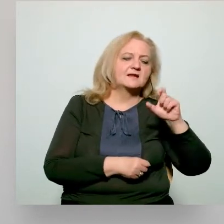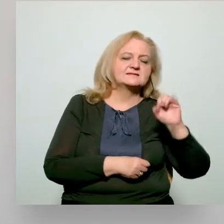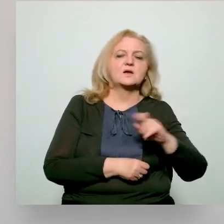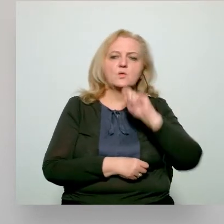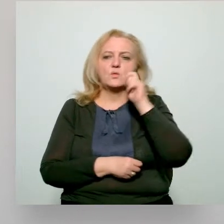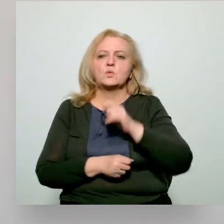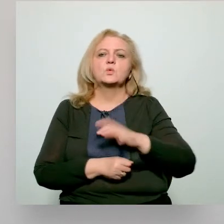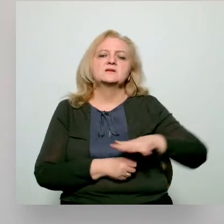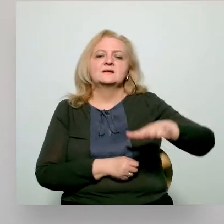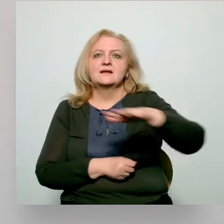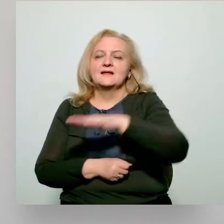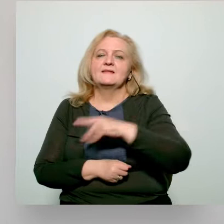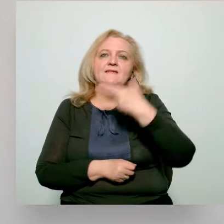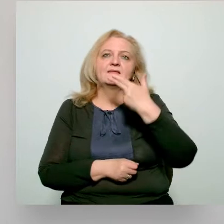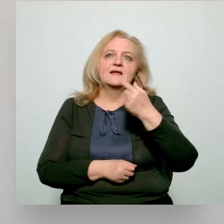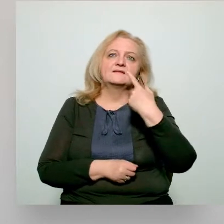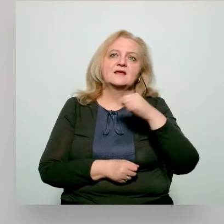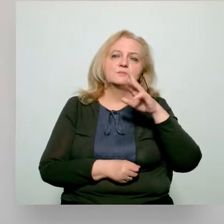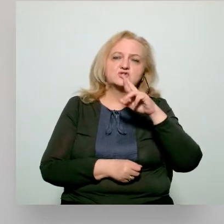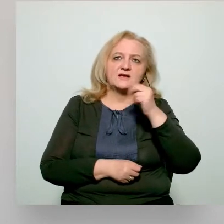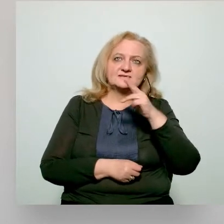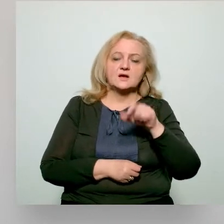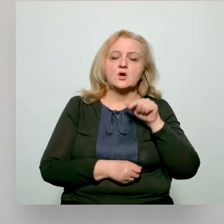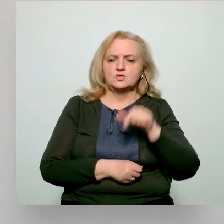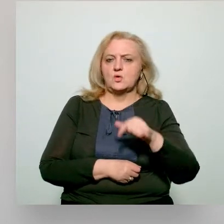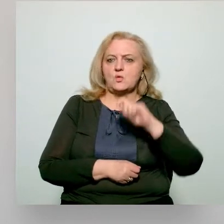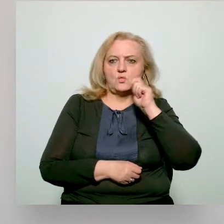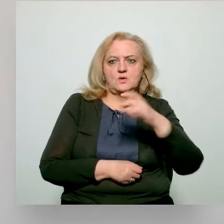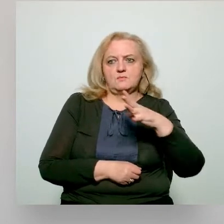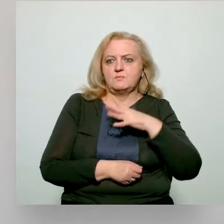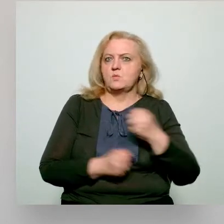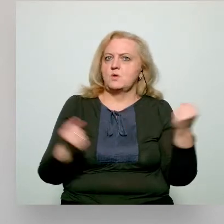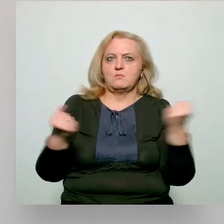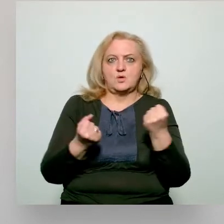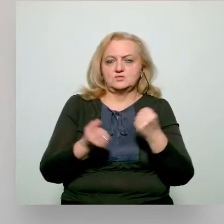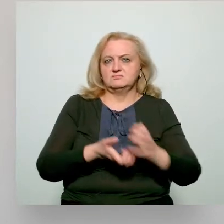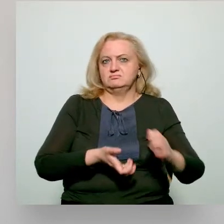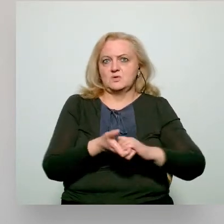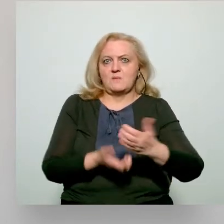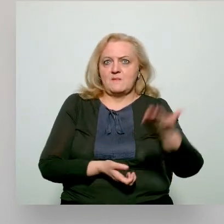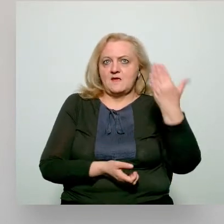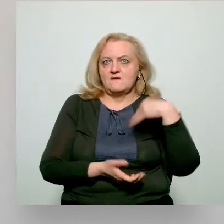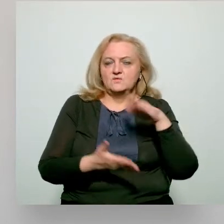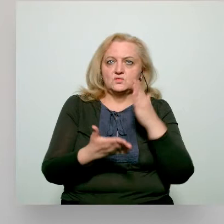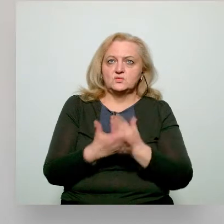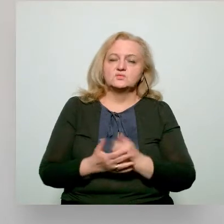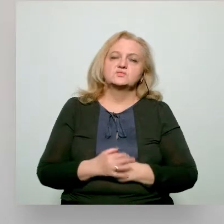Ukrainą naddnieprzańską, i już w tej chwili, wówczas Ukraina była wystarczająco skonsolidowana. Wystarczyło oczywiście